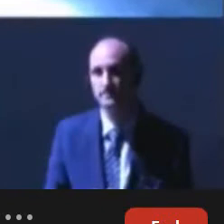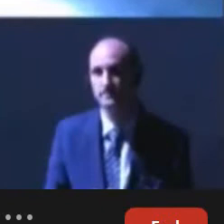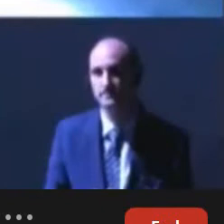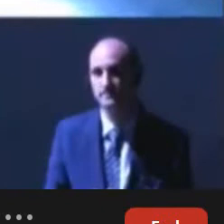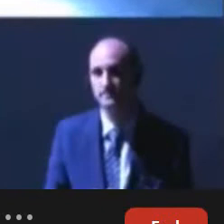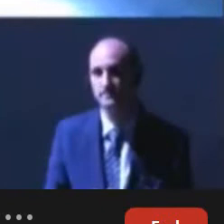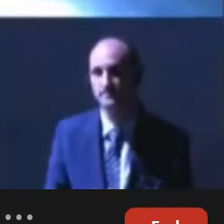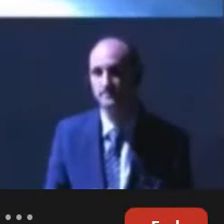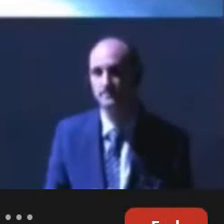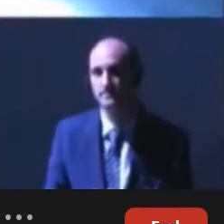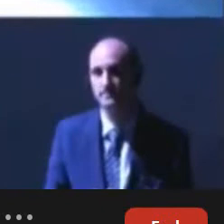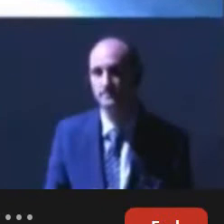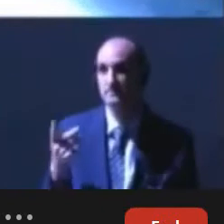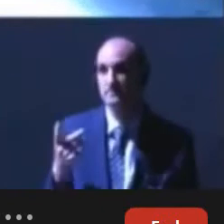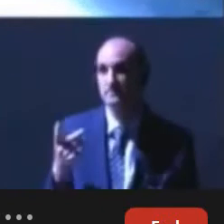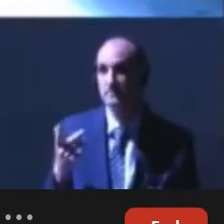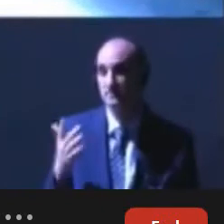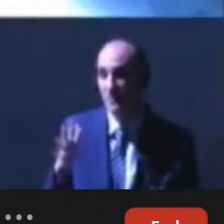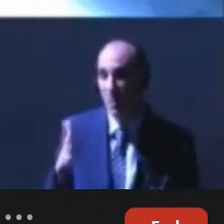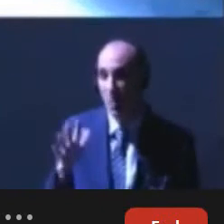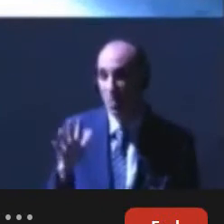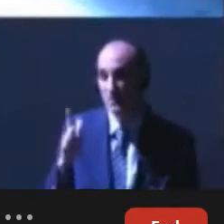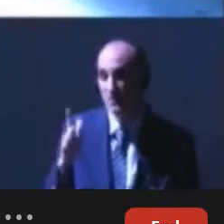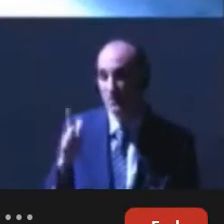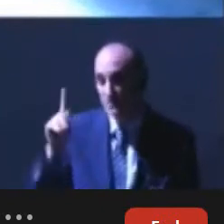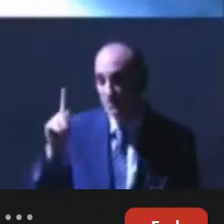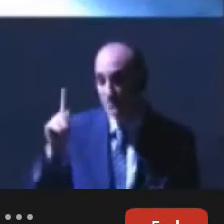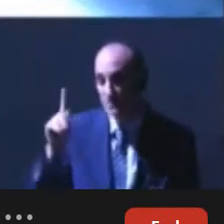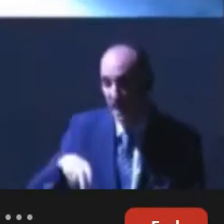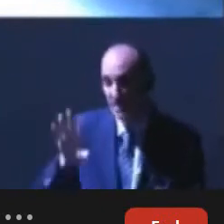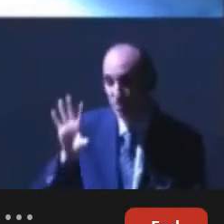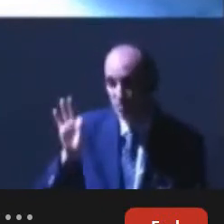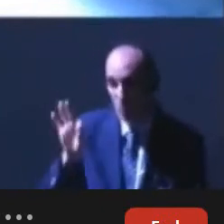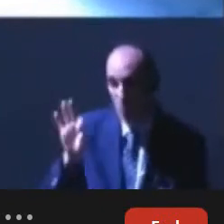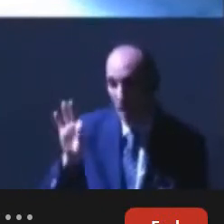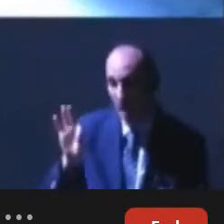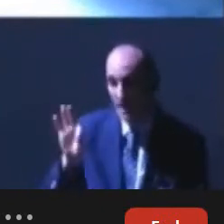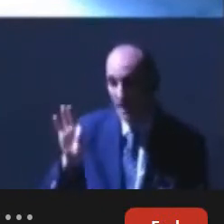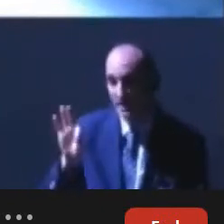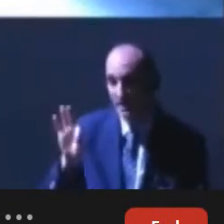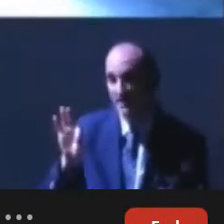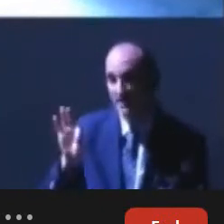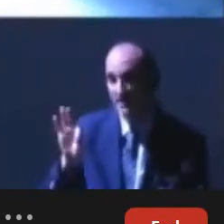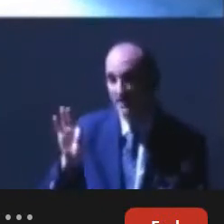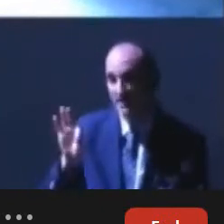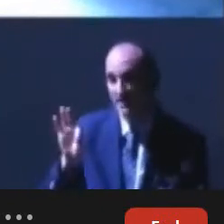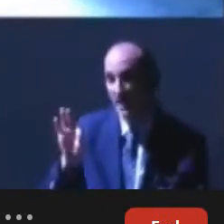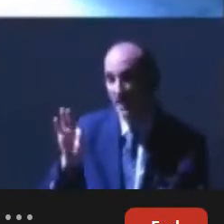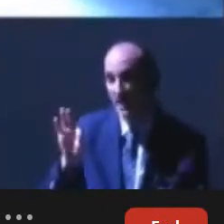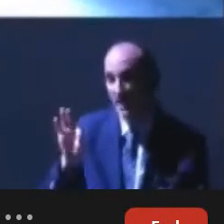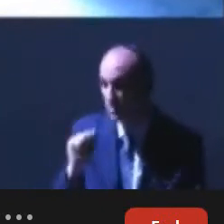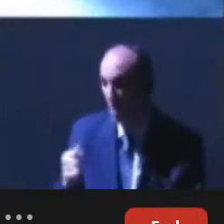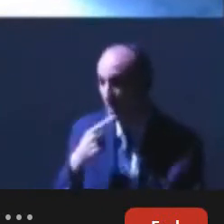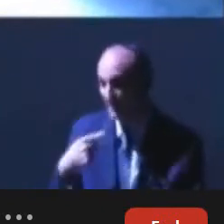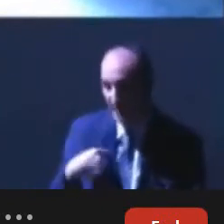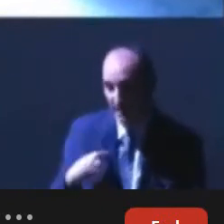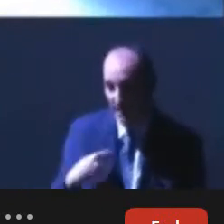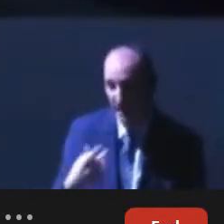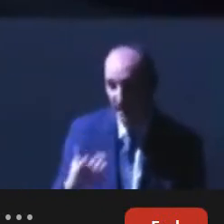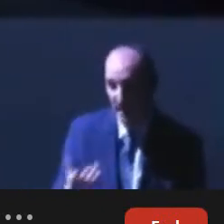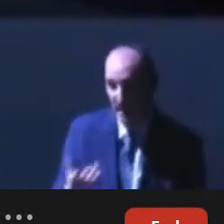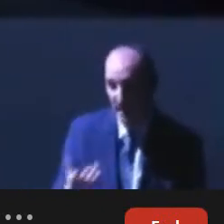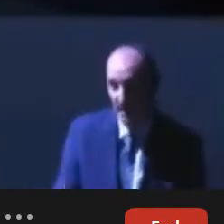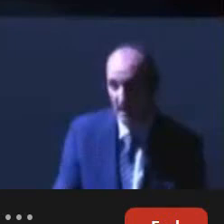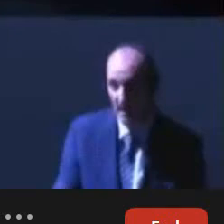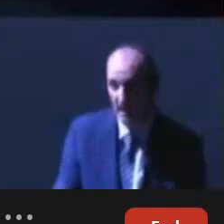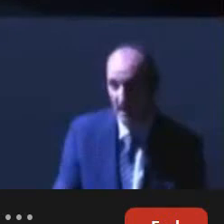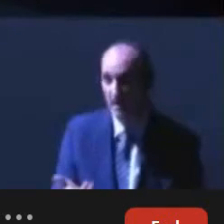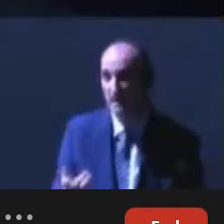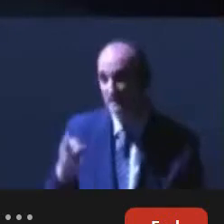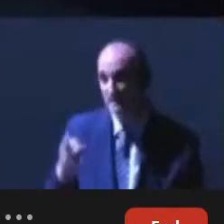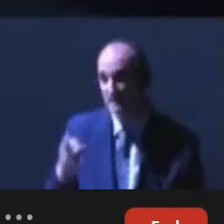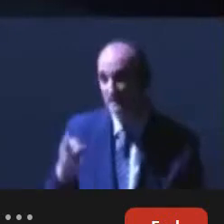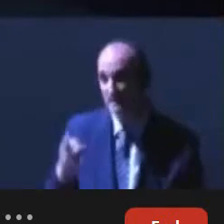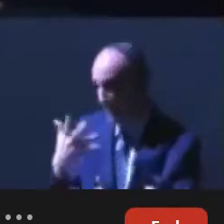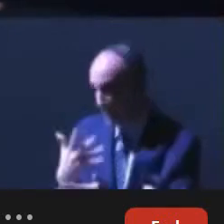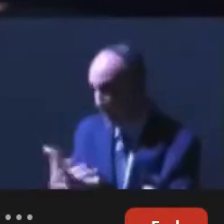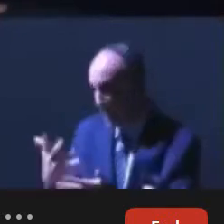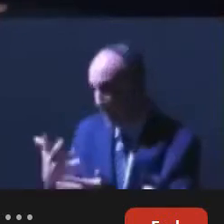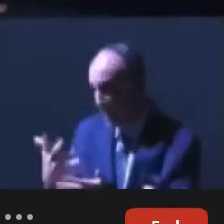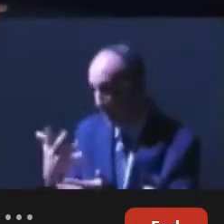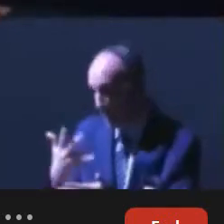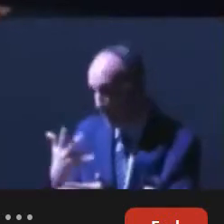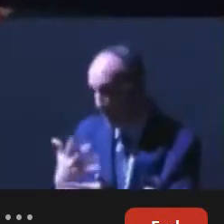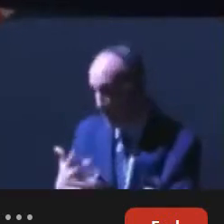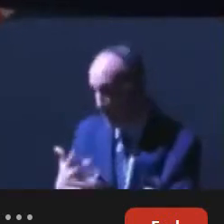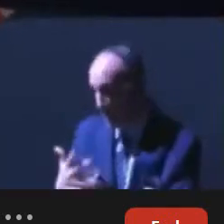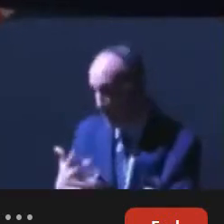kỷ lễ 10 năm, thì họ có thể ngồi nặng chúng ta tập hợp 50 người, thì chúng ta có thể nói là chúng tôi bây giờ muốn tới chỗ